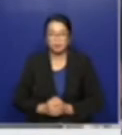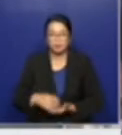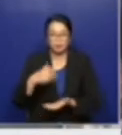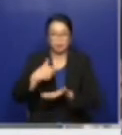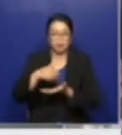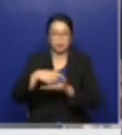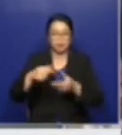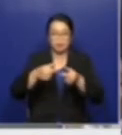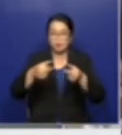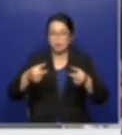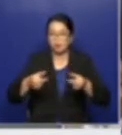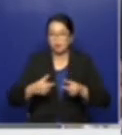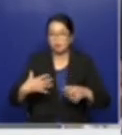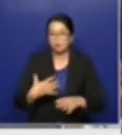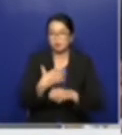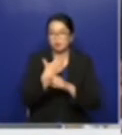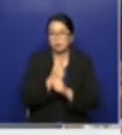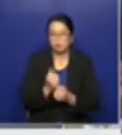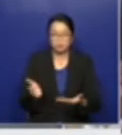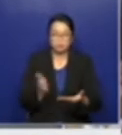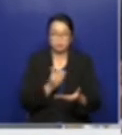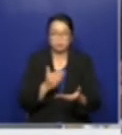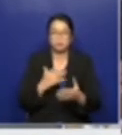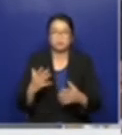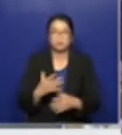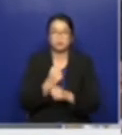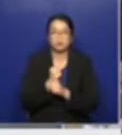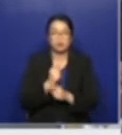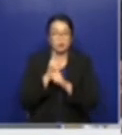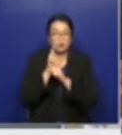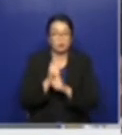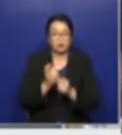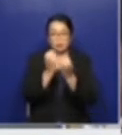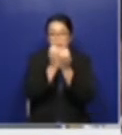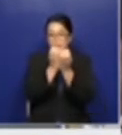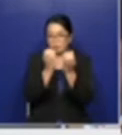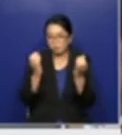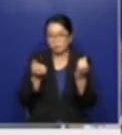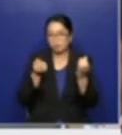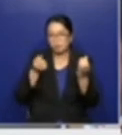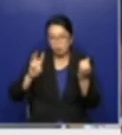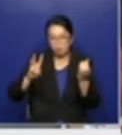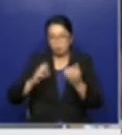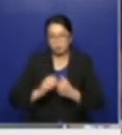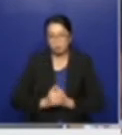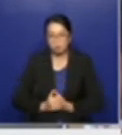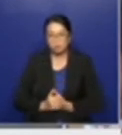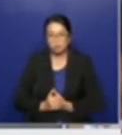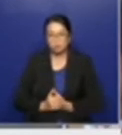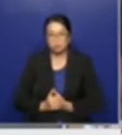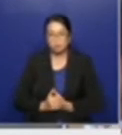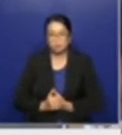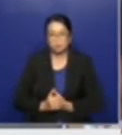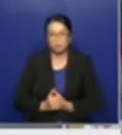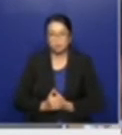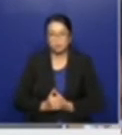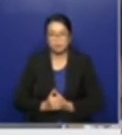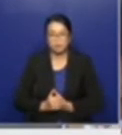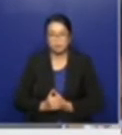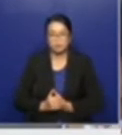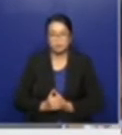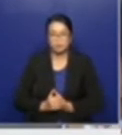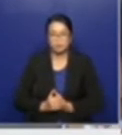หน้าของการปฏิรูปประเทศตามรัฐธรรมนูญหมวด16นะฮะซึ่งกำหนด